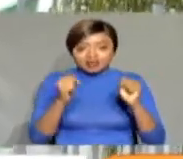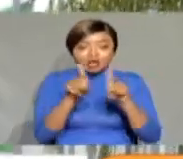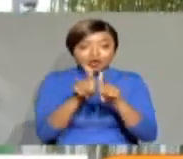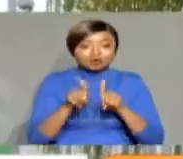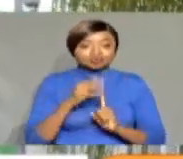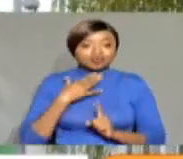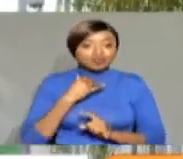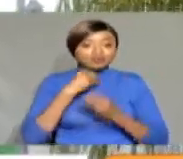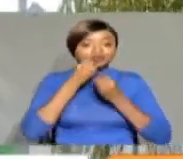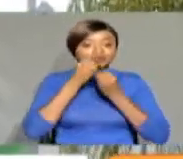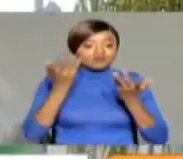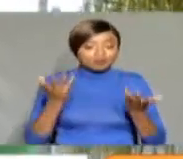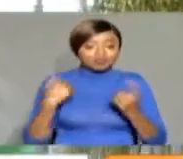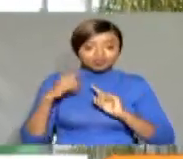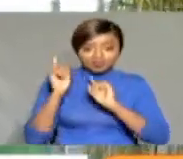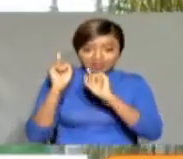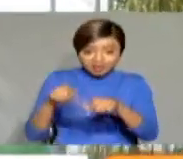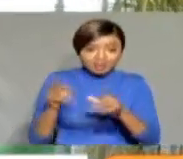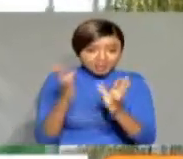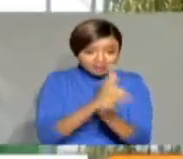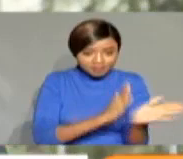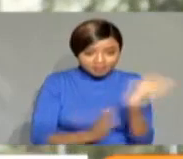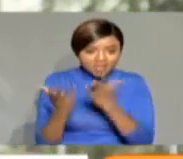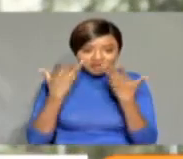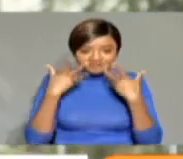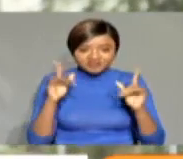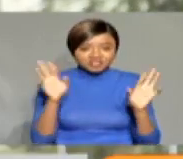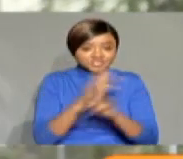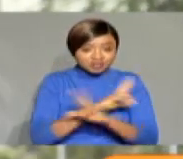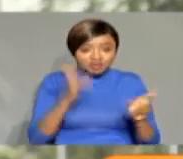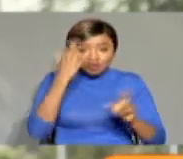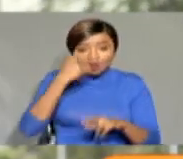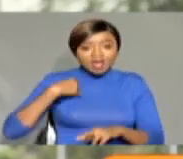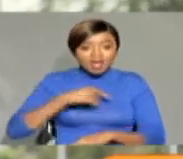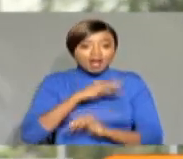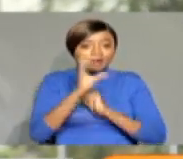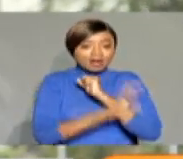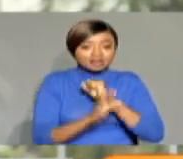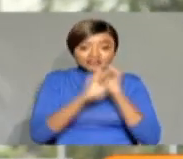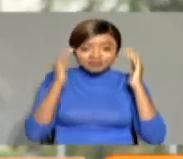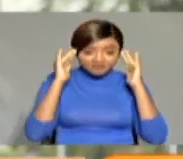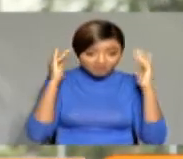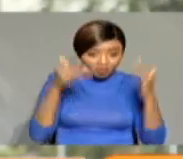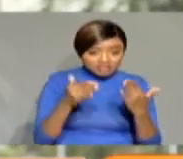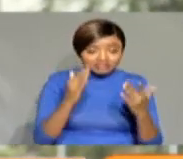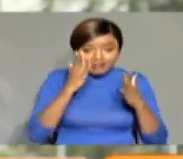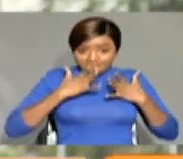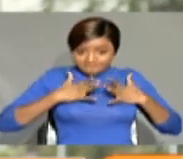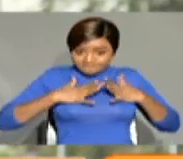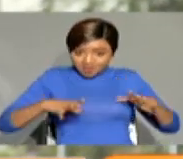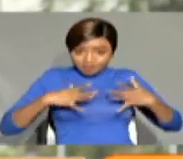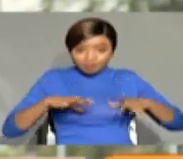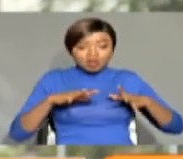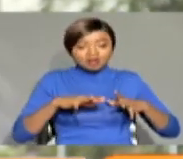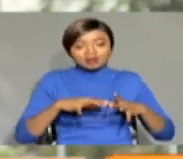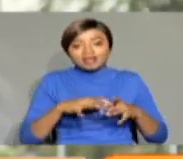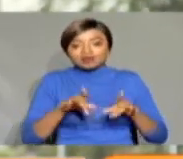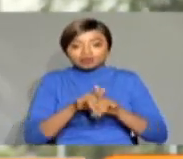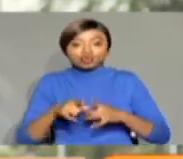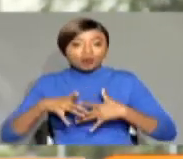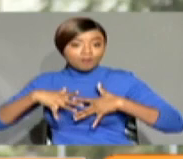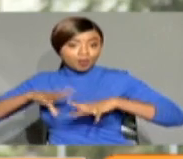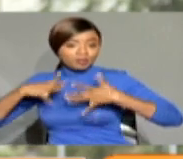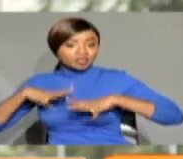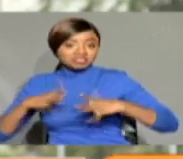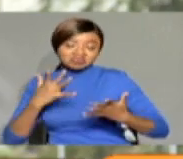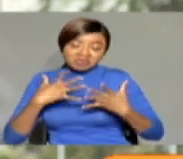say that we are in full gear and fully prepared because our country is about people and all aspects about population,